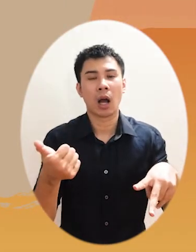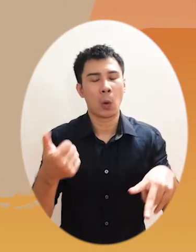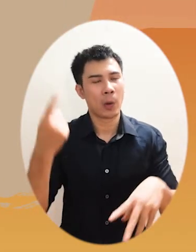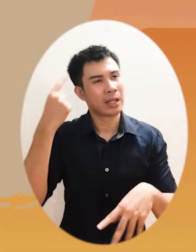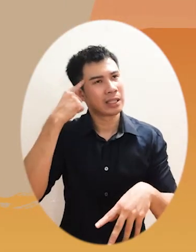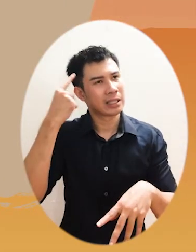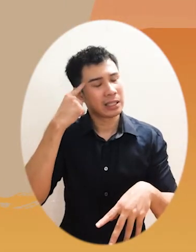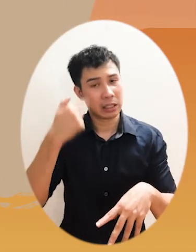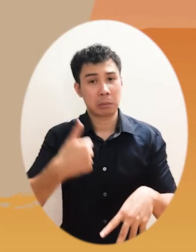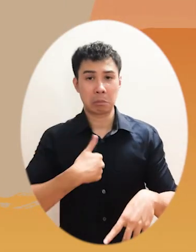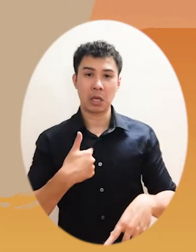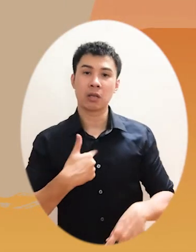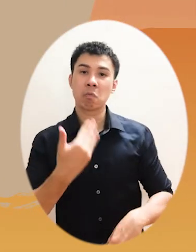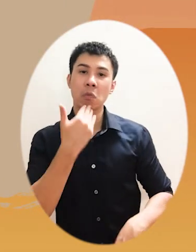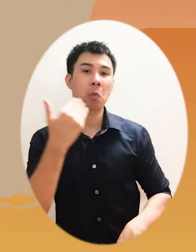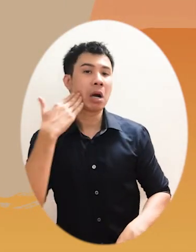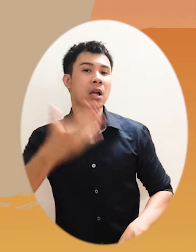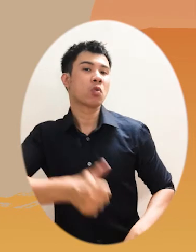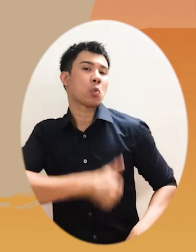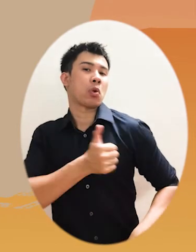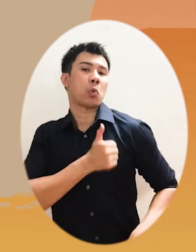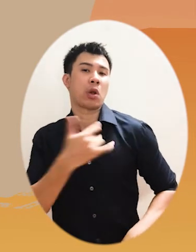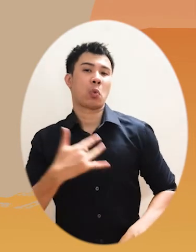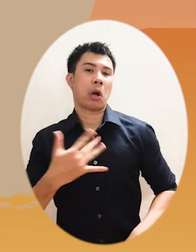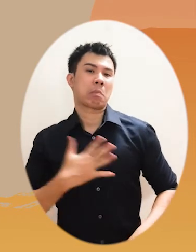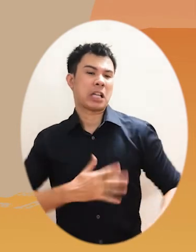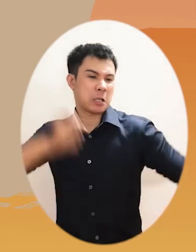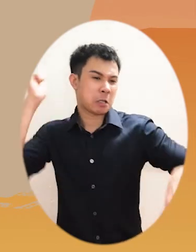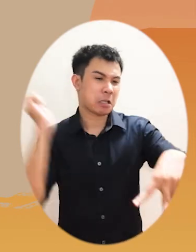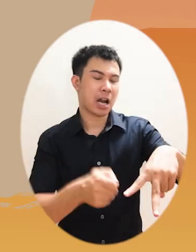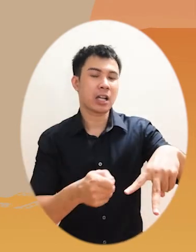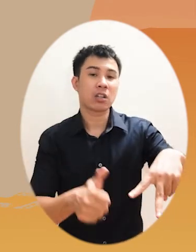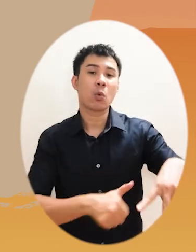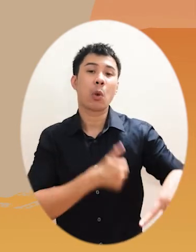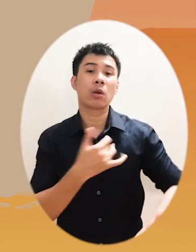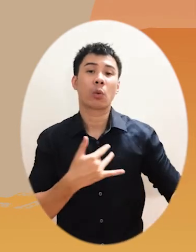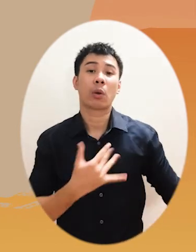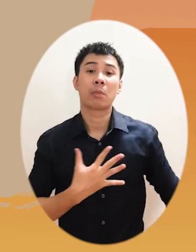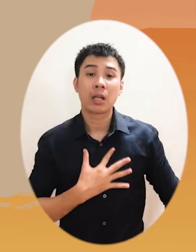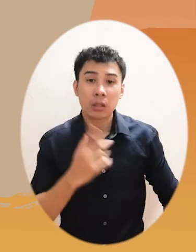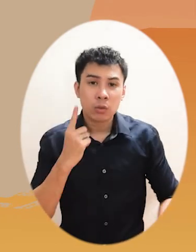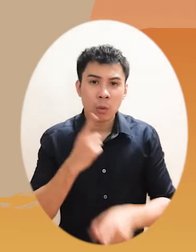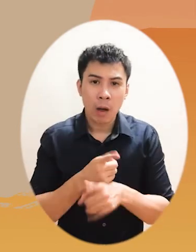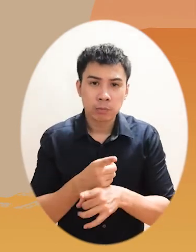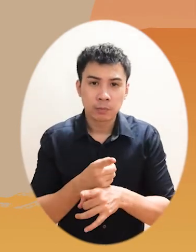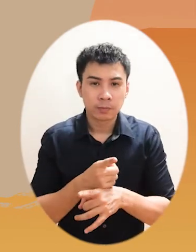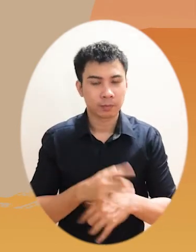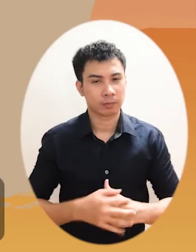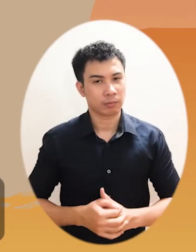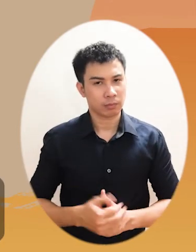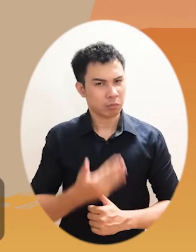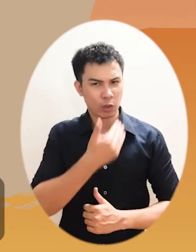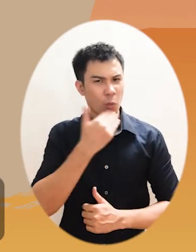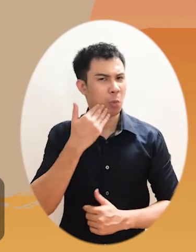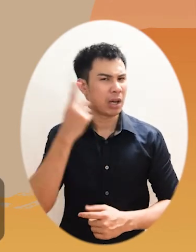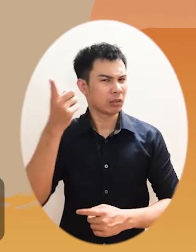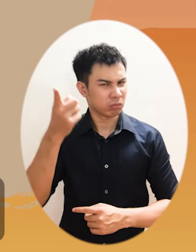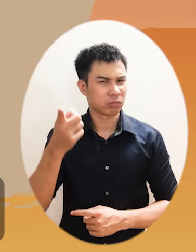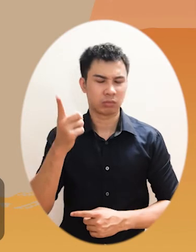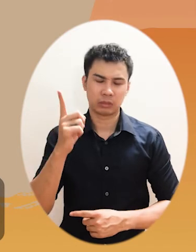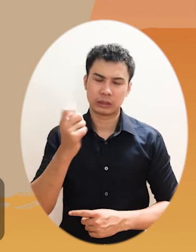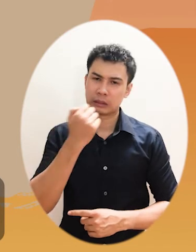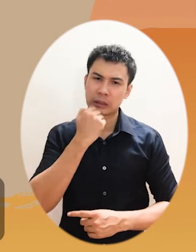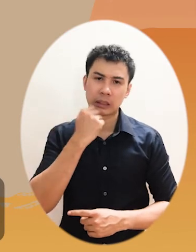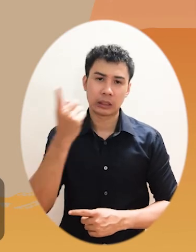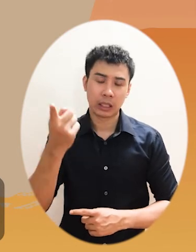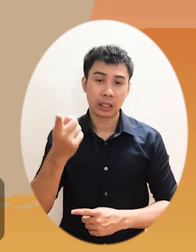lẽ họ cho rằng mình là bố mẹ nên có quyền làm gì con mình cũng được hay sao? Bố mẹ bạn nhỏ thật